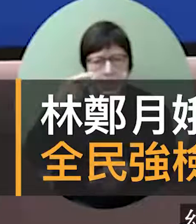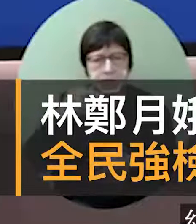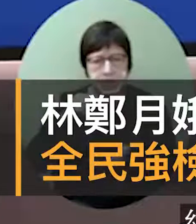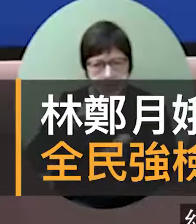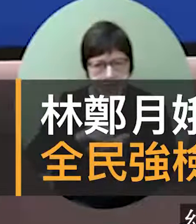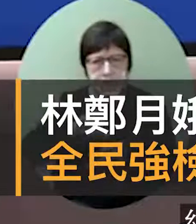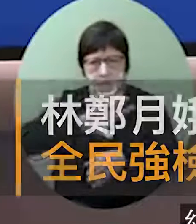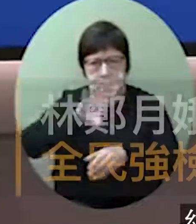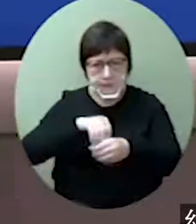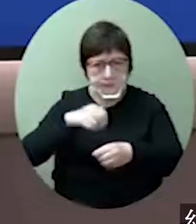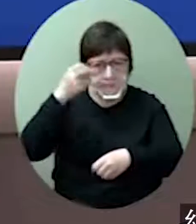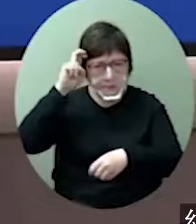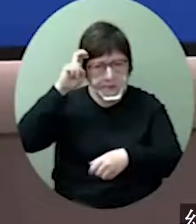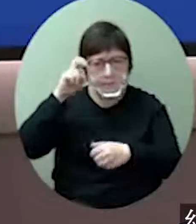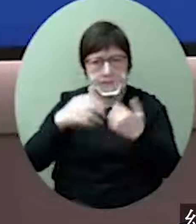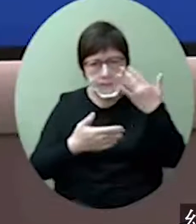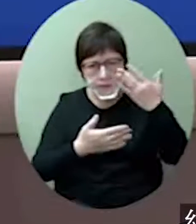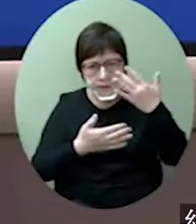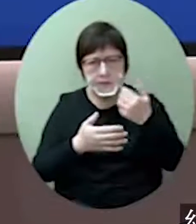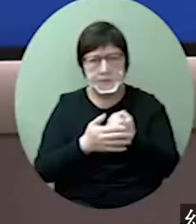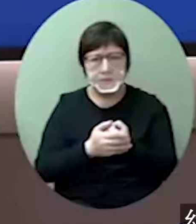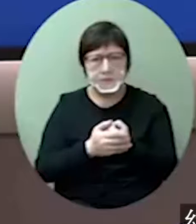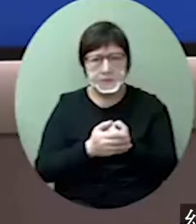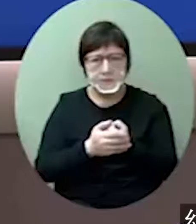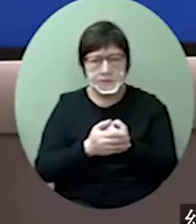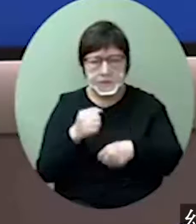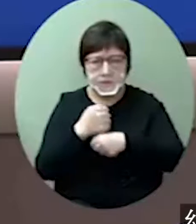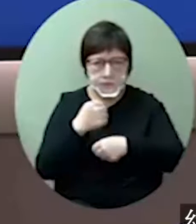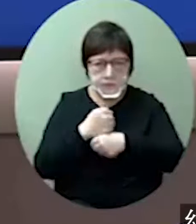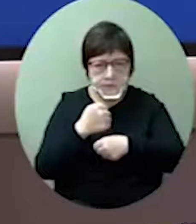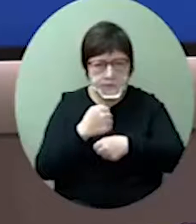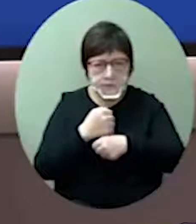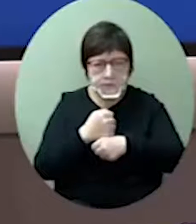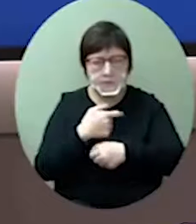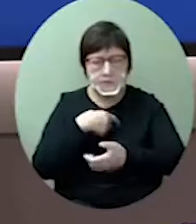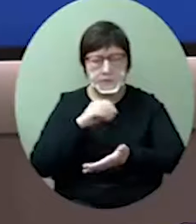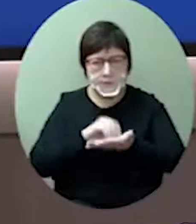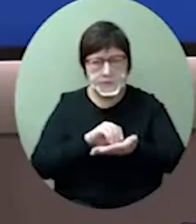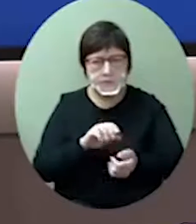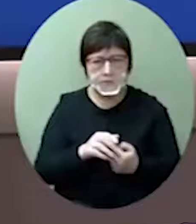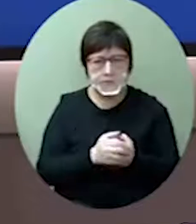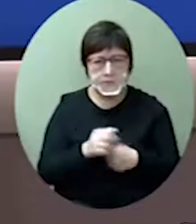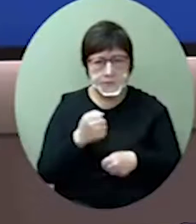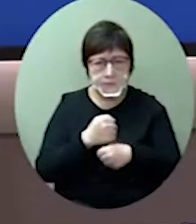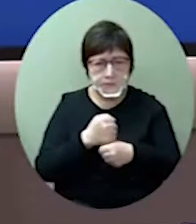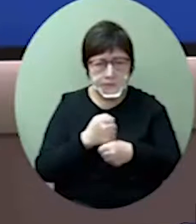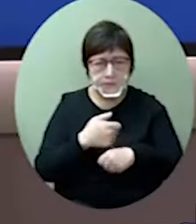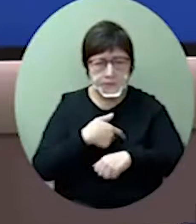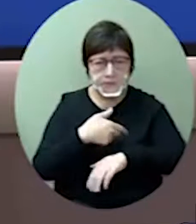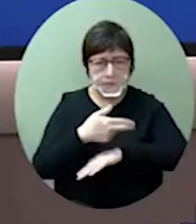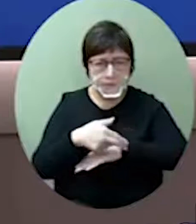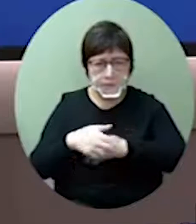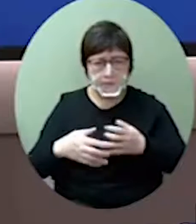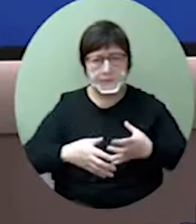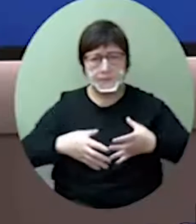咁考慮究竟咩時候咧係進行呢個工作。但係呢個工作規模之大咧，唔